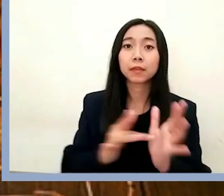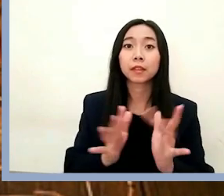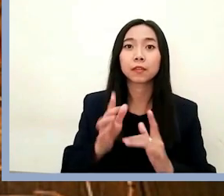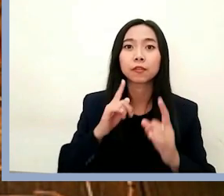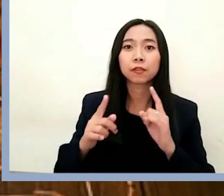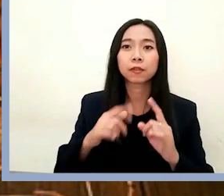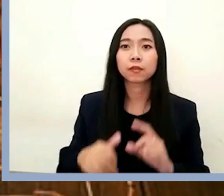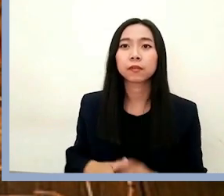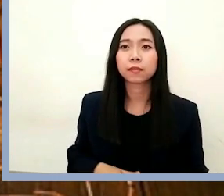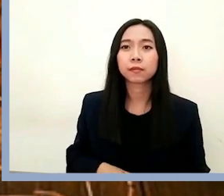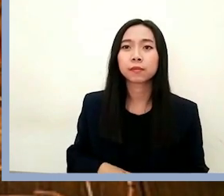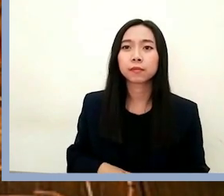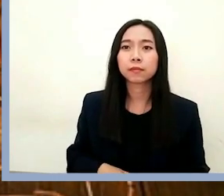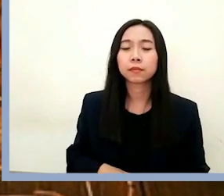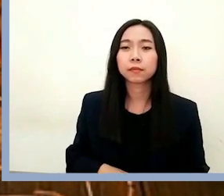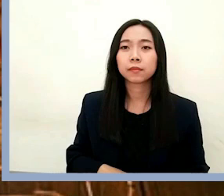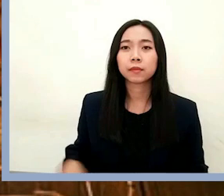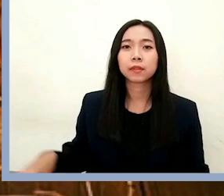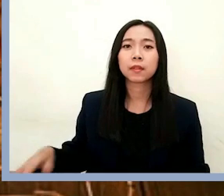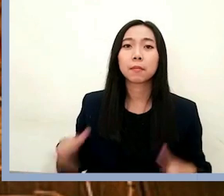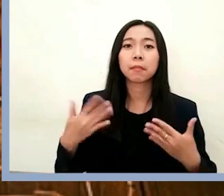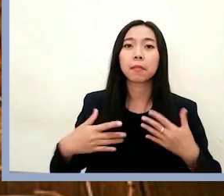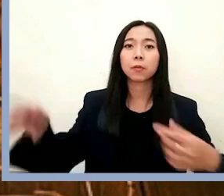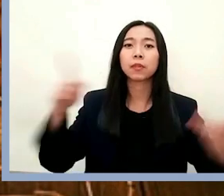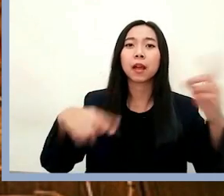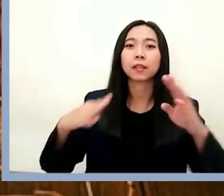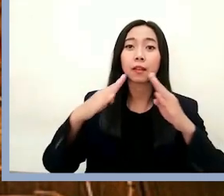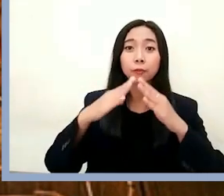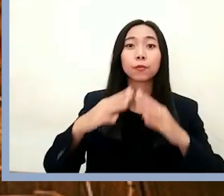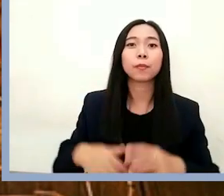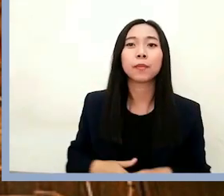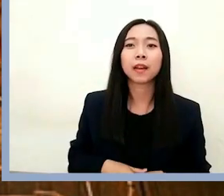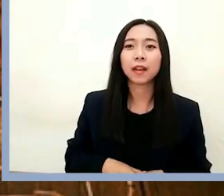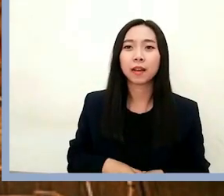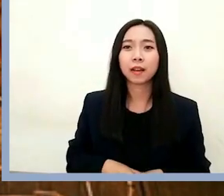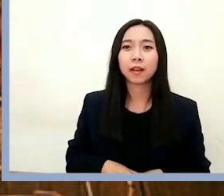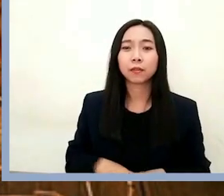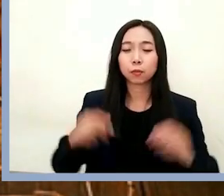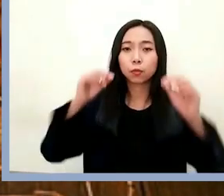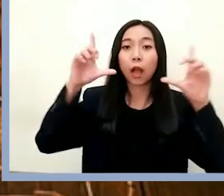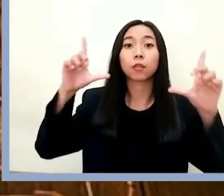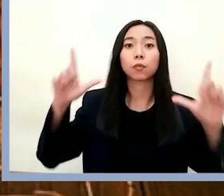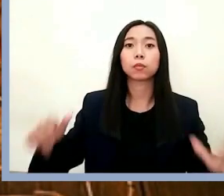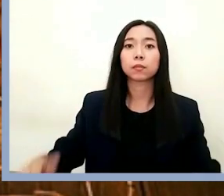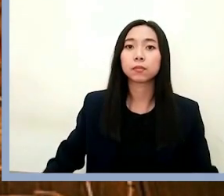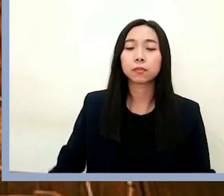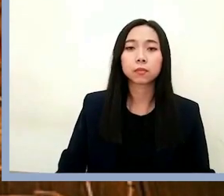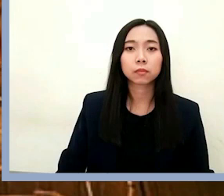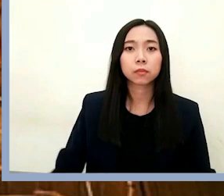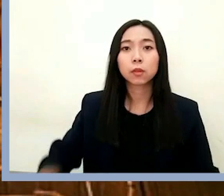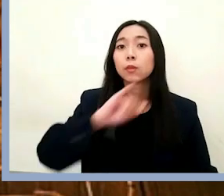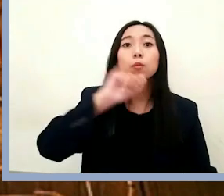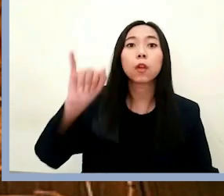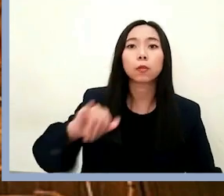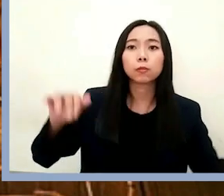Yesus mengatakan bahwa dia ingin datang ke rumah sakit ke terkejutan yang dialami oleh sakit